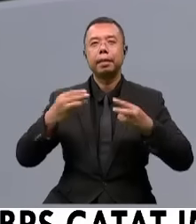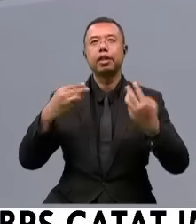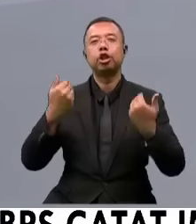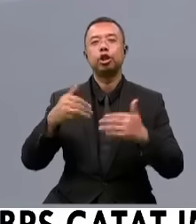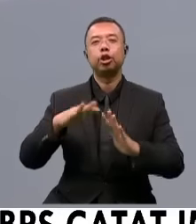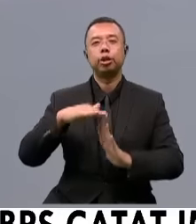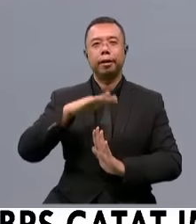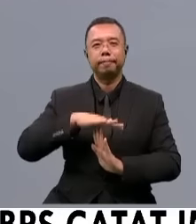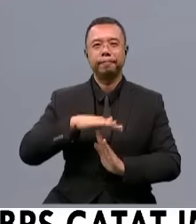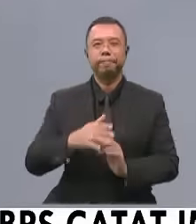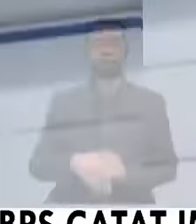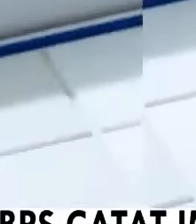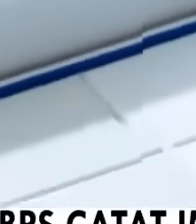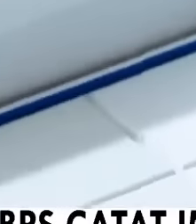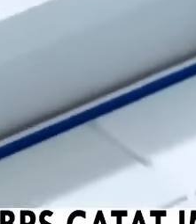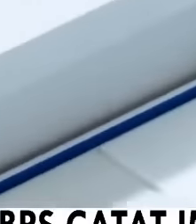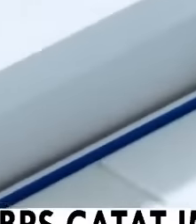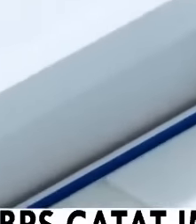jeda